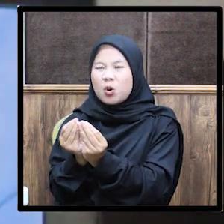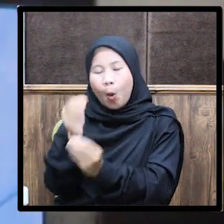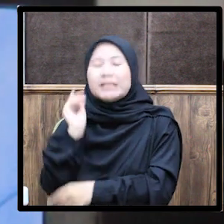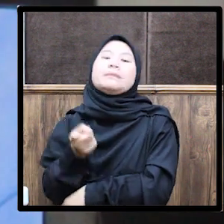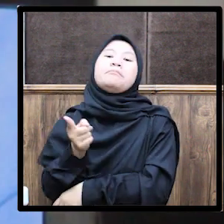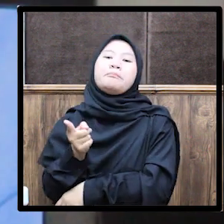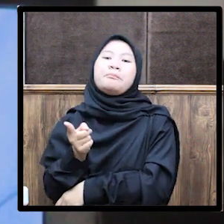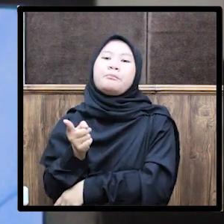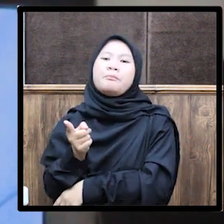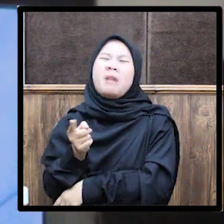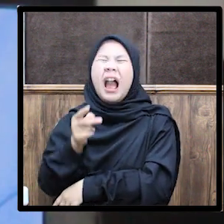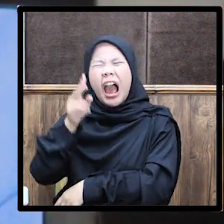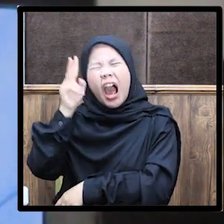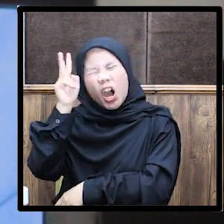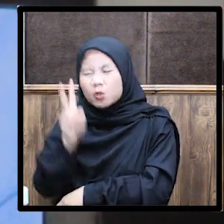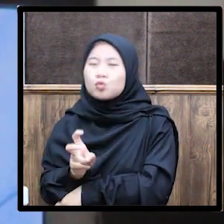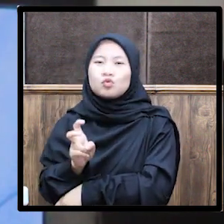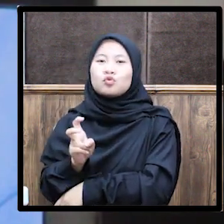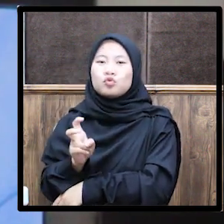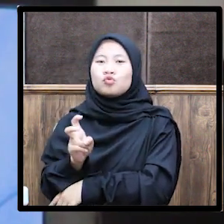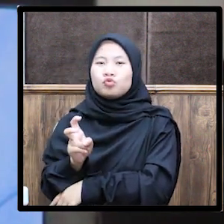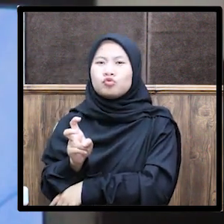wajib. Ya, itu harus